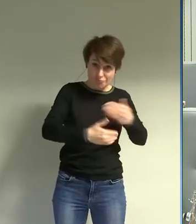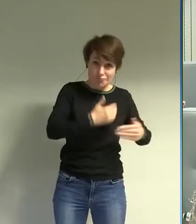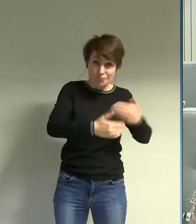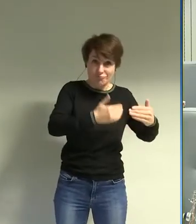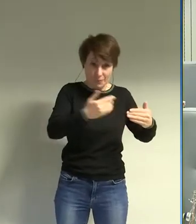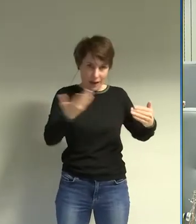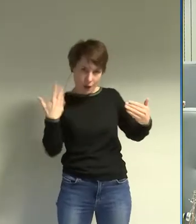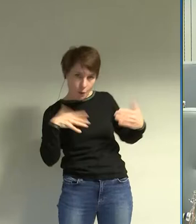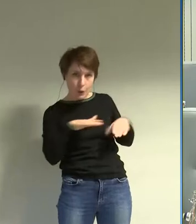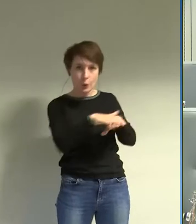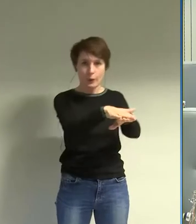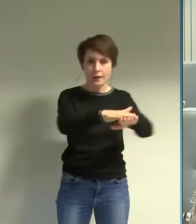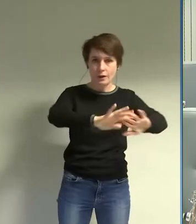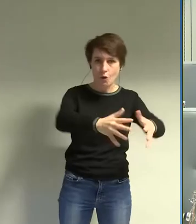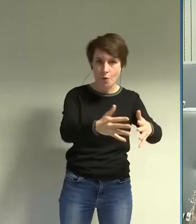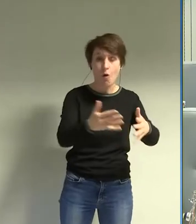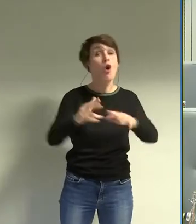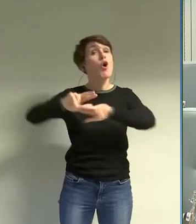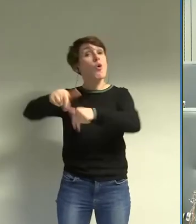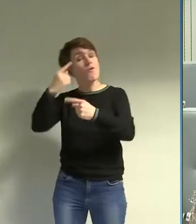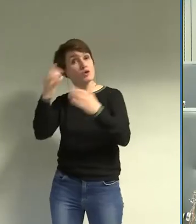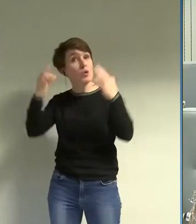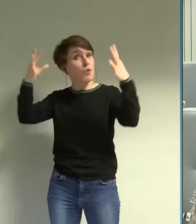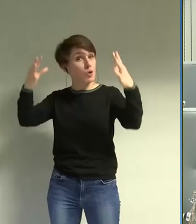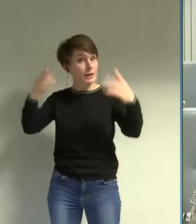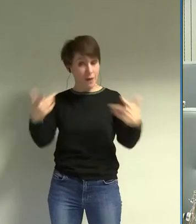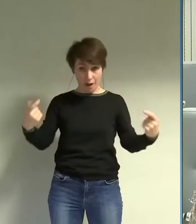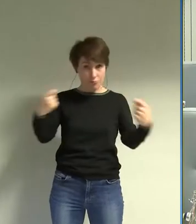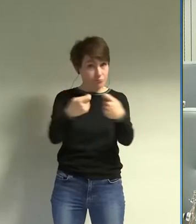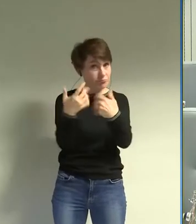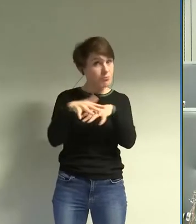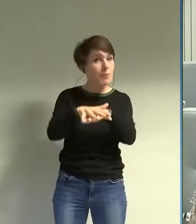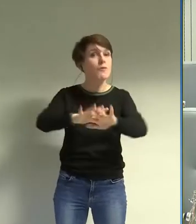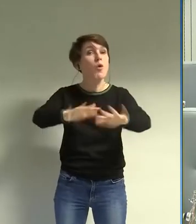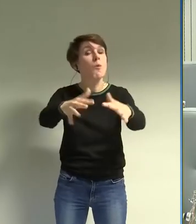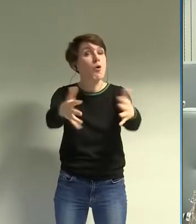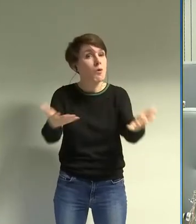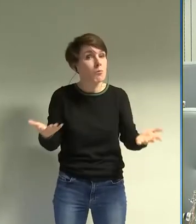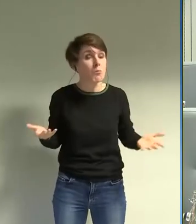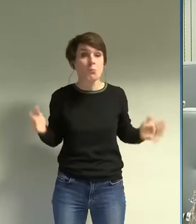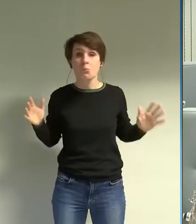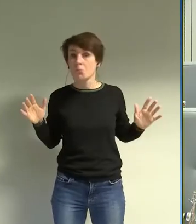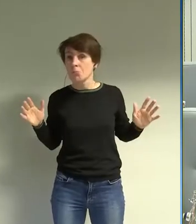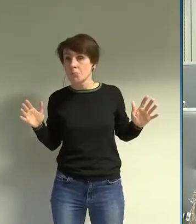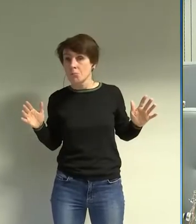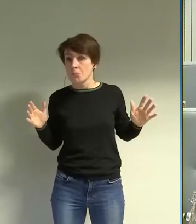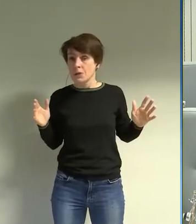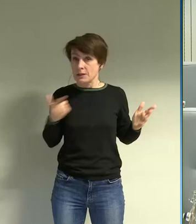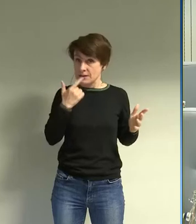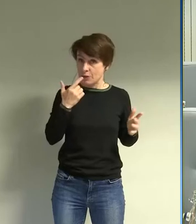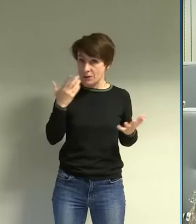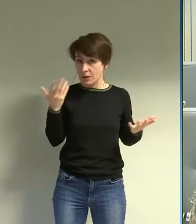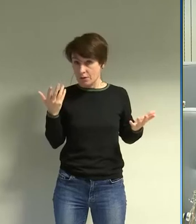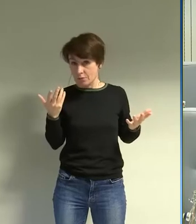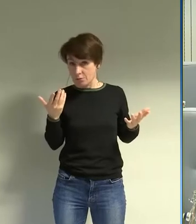fait avec la convention citoyenne point le climat en cours par exemple je ne vois pas ce qui m'inquiète à la fois sur la capacité à mettre en place une